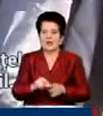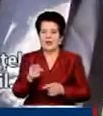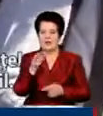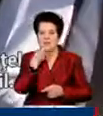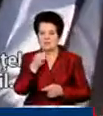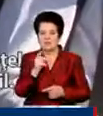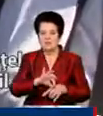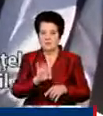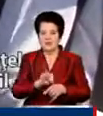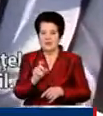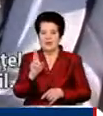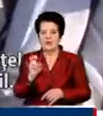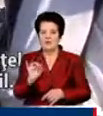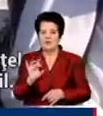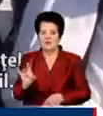cancer.